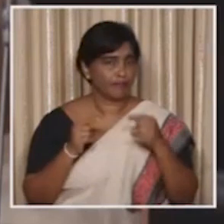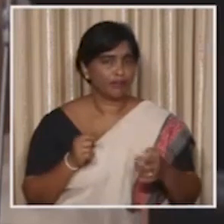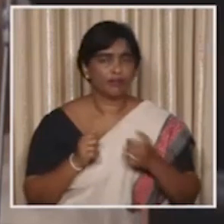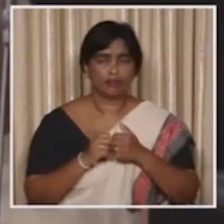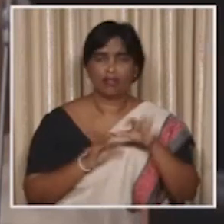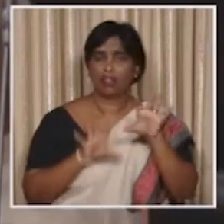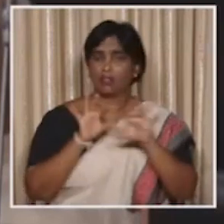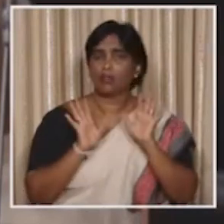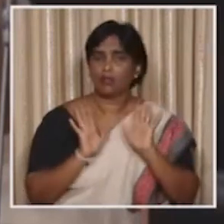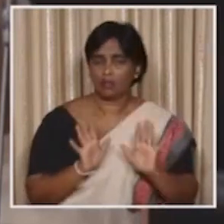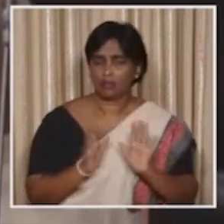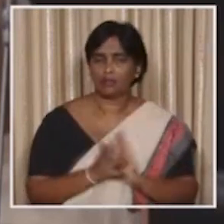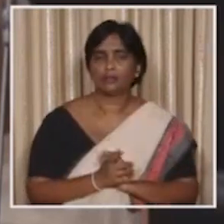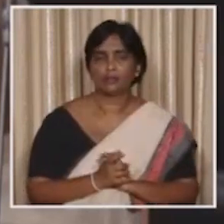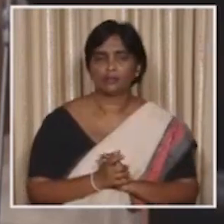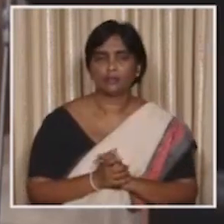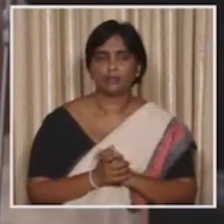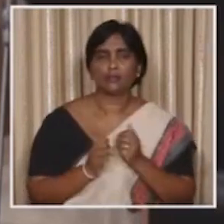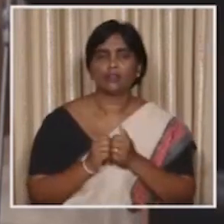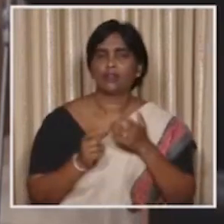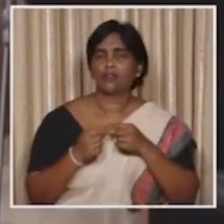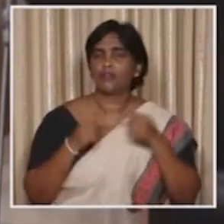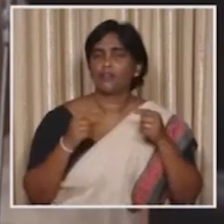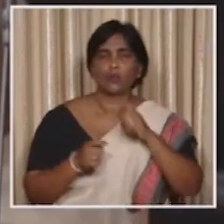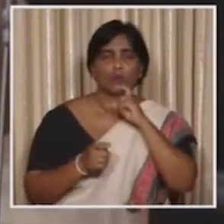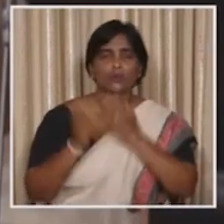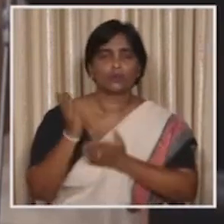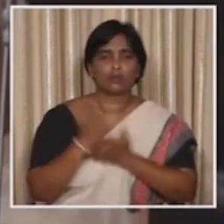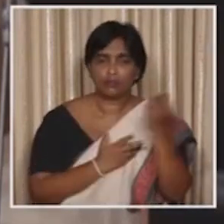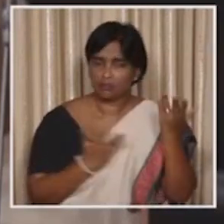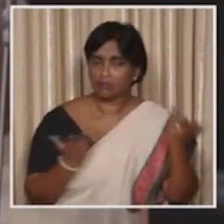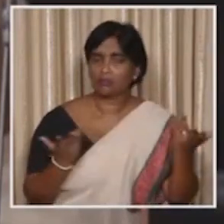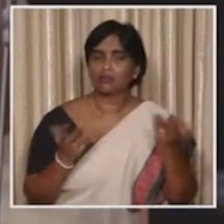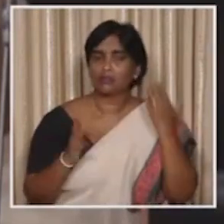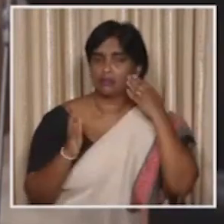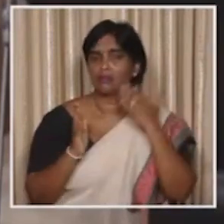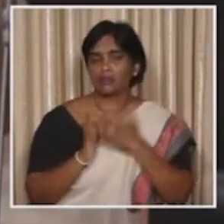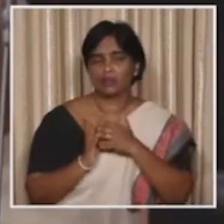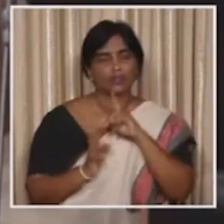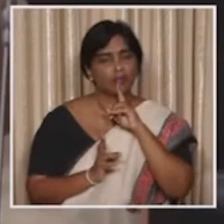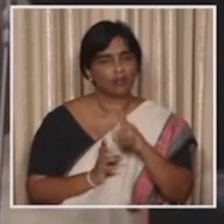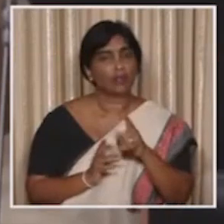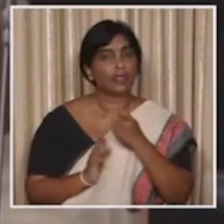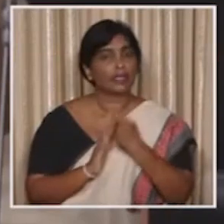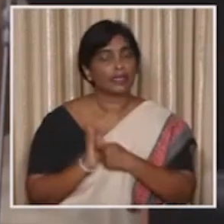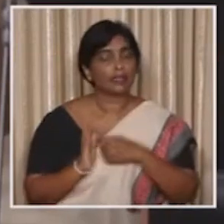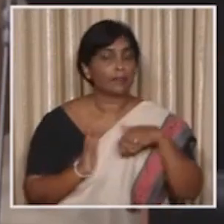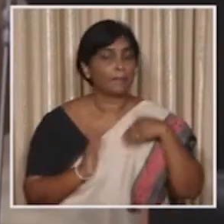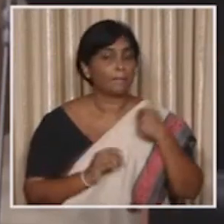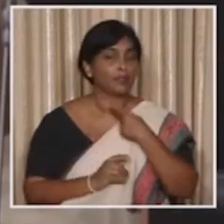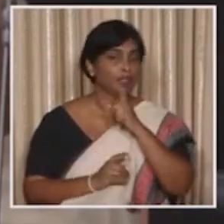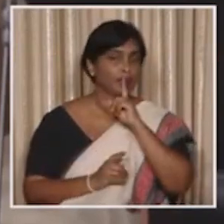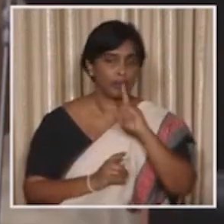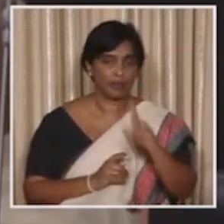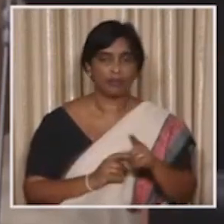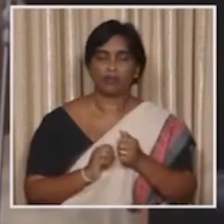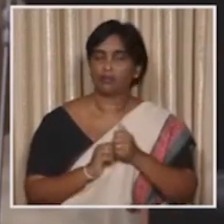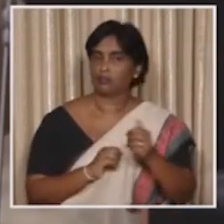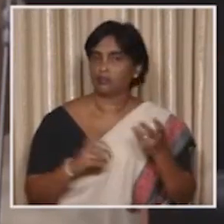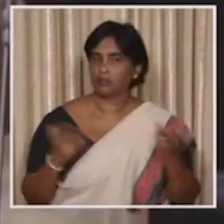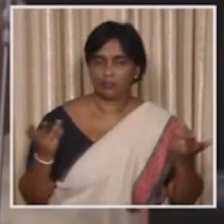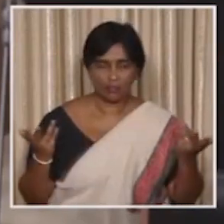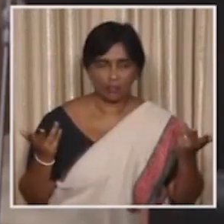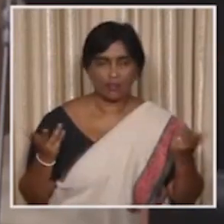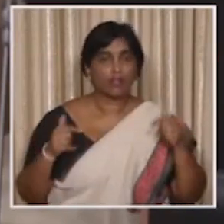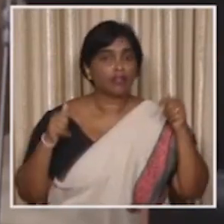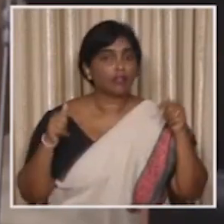පත් කරන්න තිබුණා. කවුද ඔකට විරුද්ධ උසාවියන්නේ? ගියානම් මේ කාරණේ කියන්න තිබුණා. නීතිපතිතුමා කිව්වා. ඒක සිදු වෙලා නැහැ.